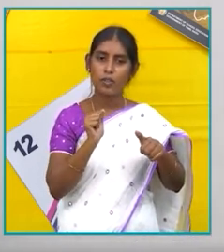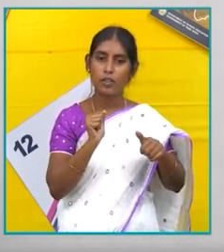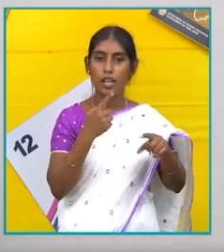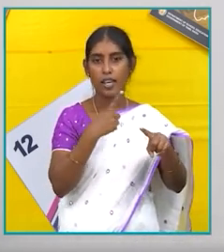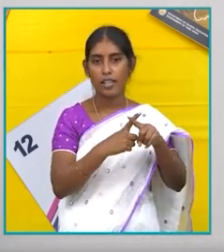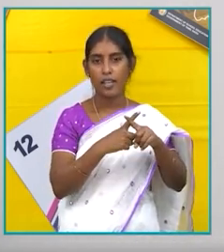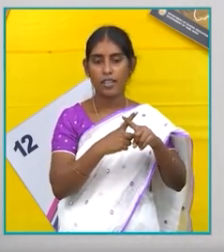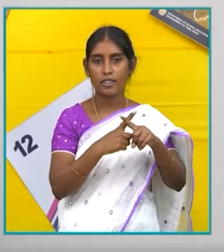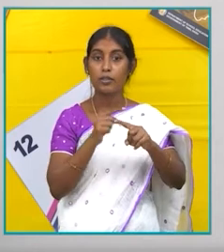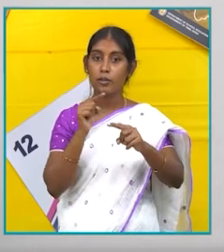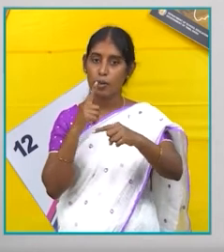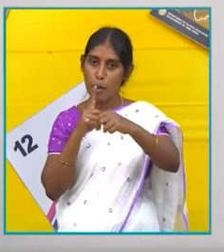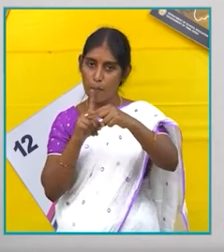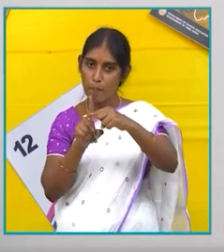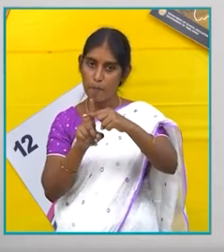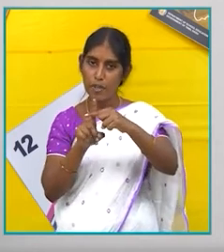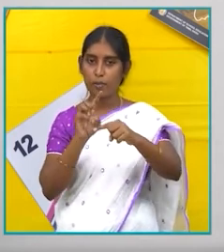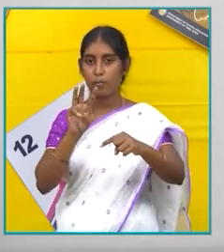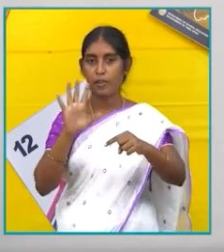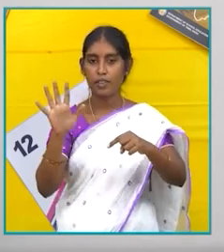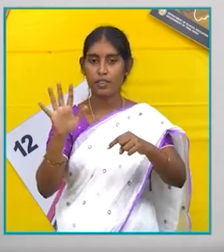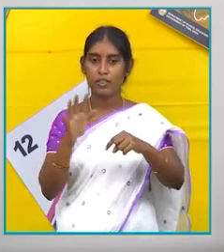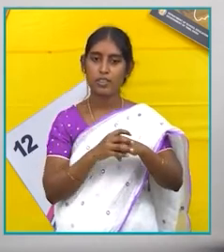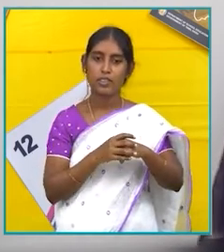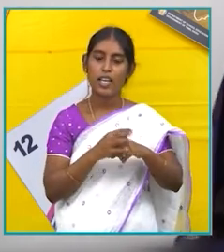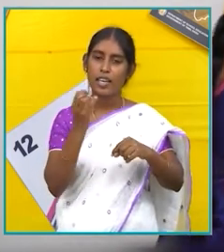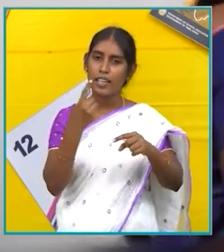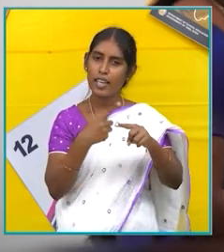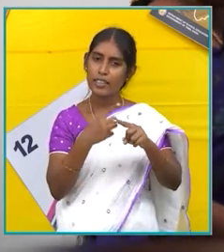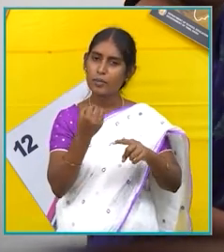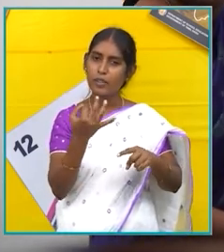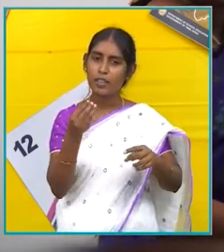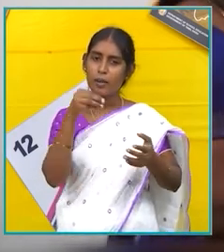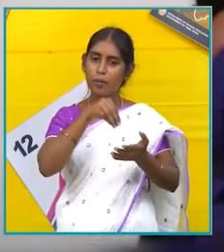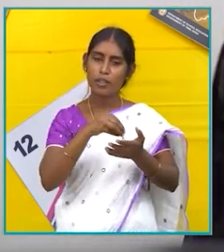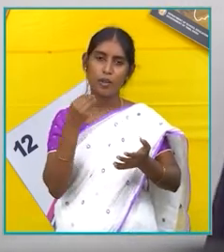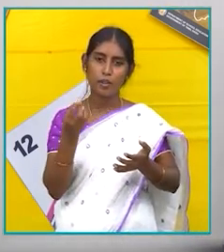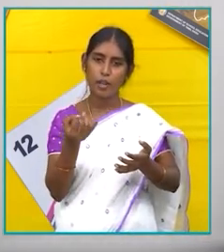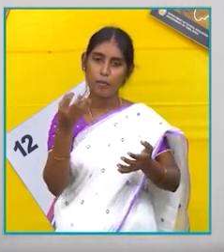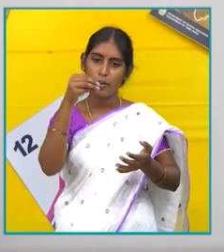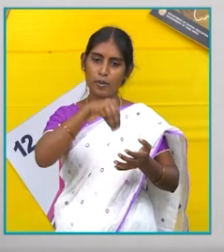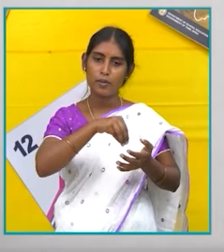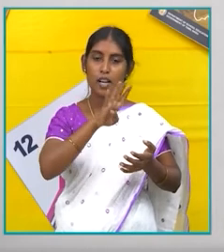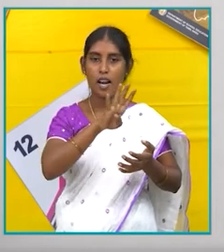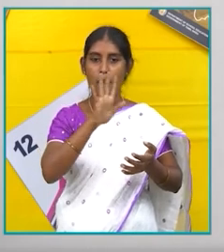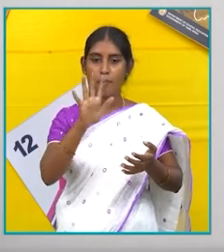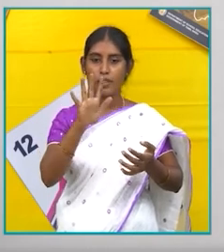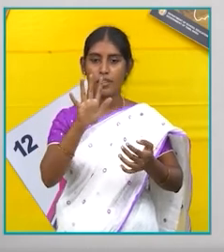எக்ஸ் ப்ளஸ் 35 டிகிரி. ஸோ எக்ஸுங்கிறத நம்ம கண்டுபிடிச்சிருக்கோம் இல்லையா, 45